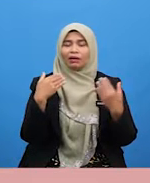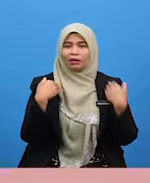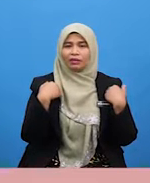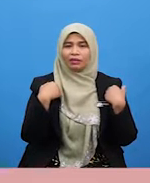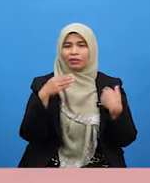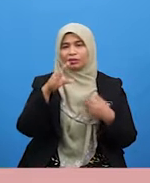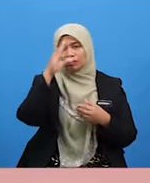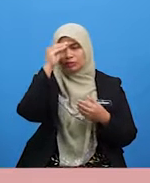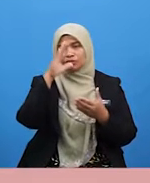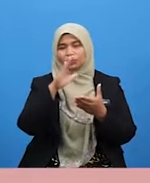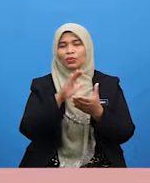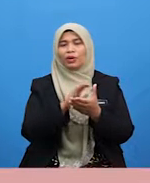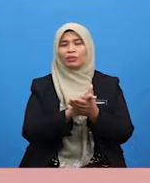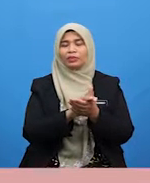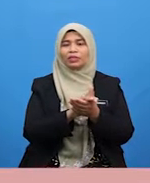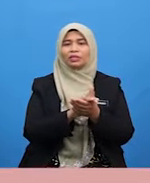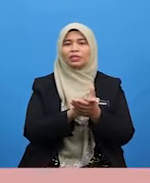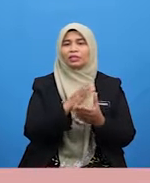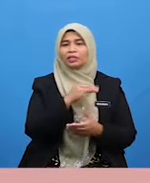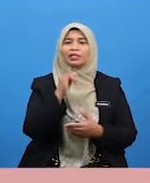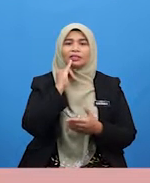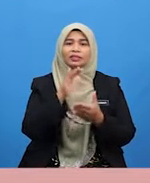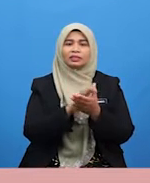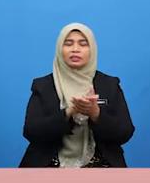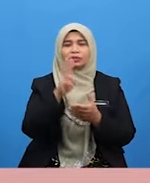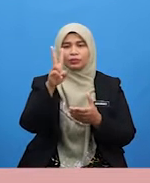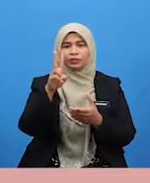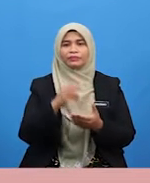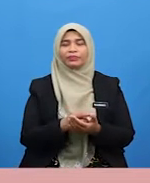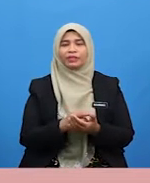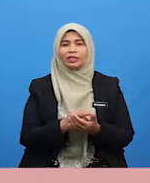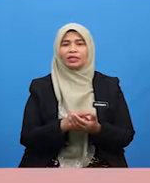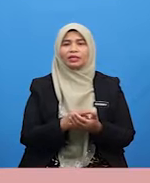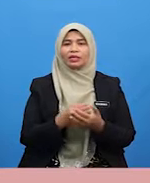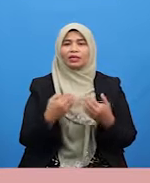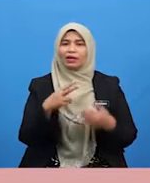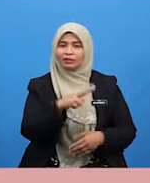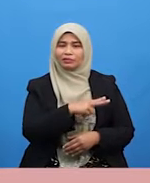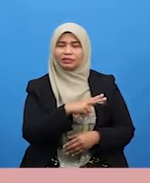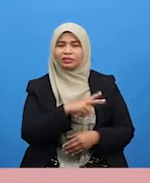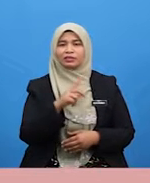bersuami atau beristeri dua. Pewarisan harta hanya pada lelaki.